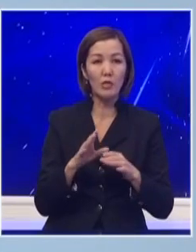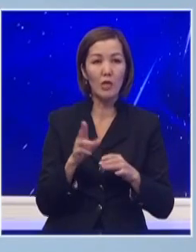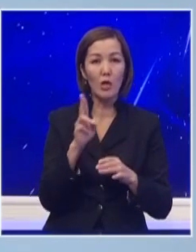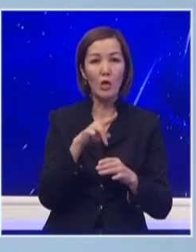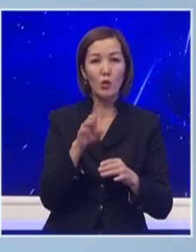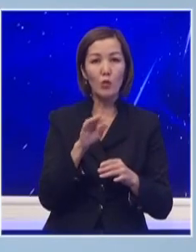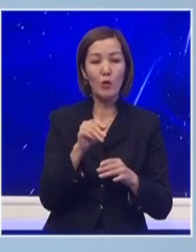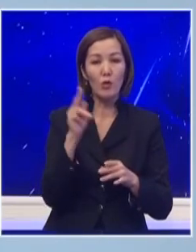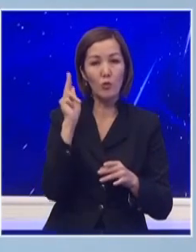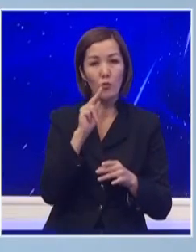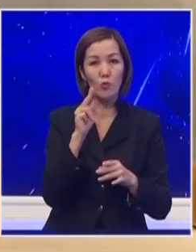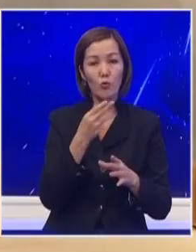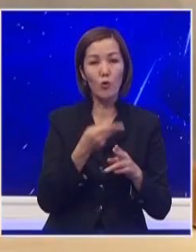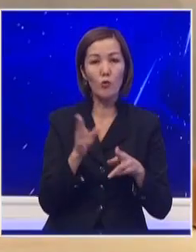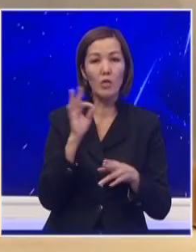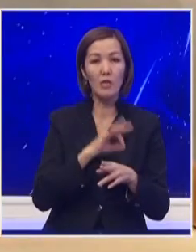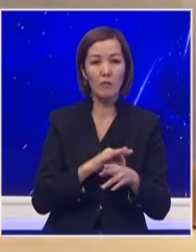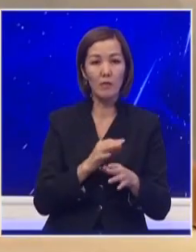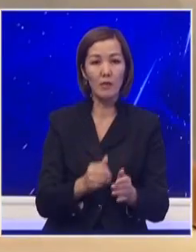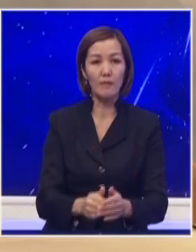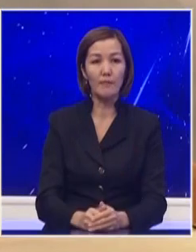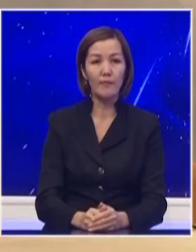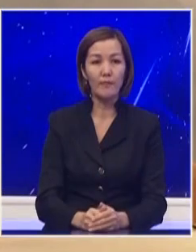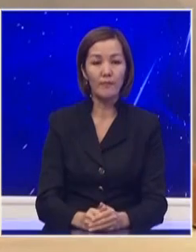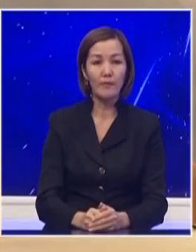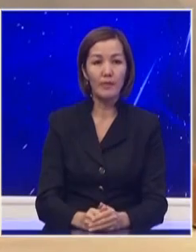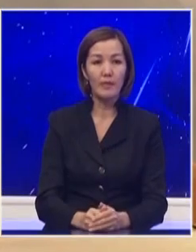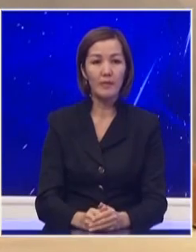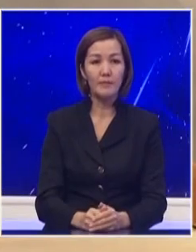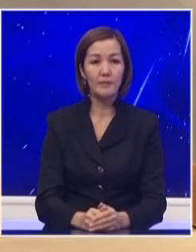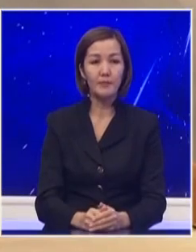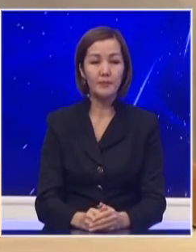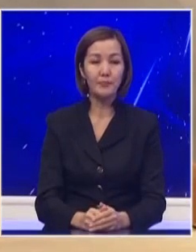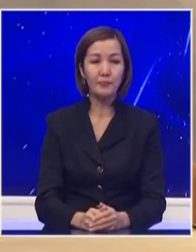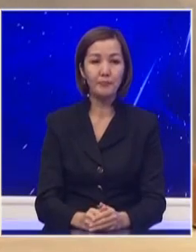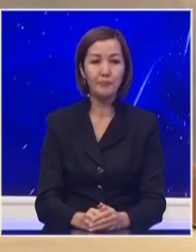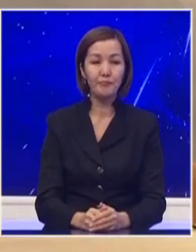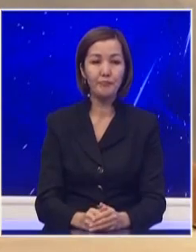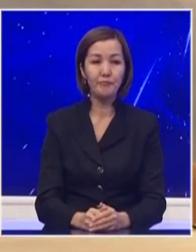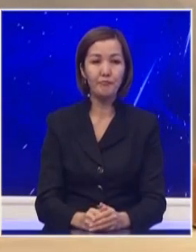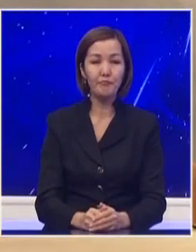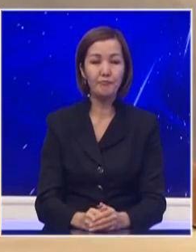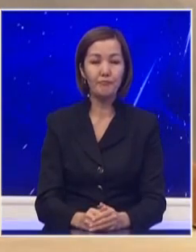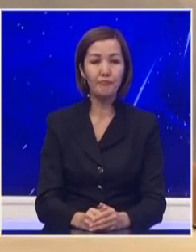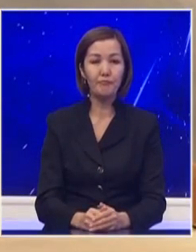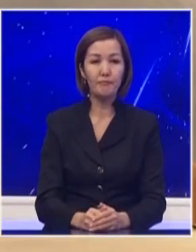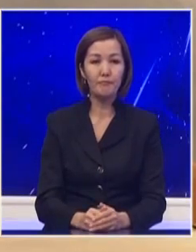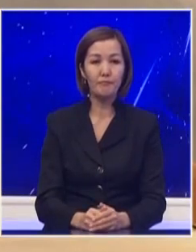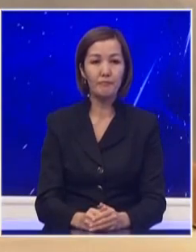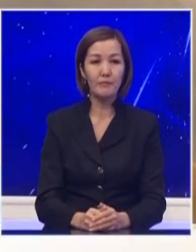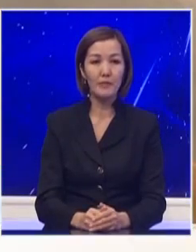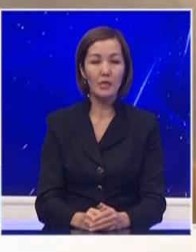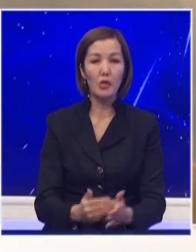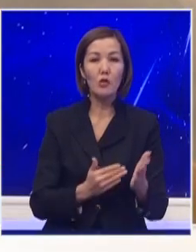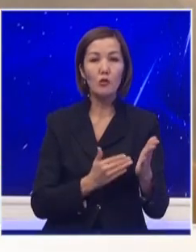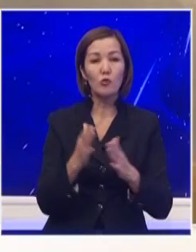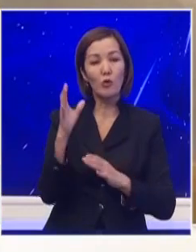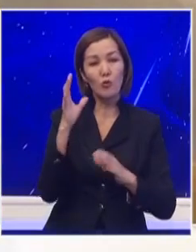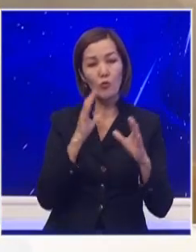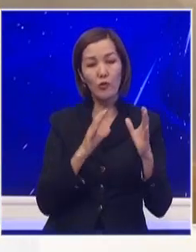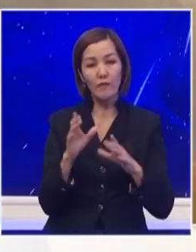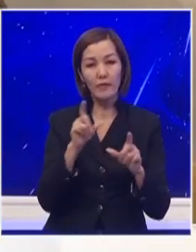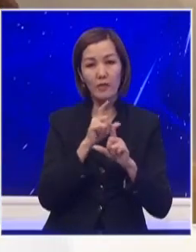күн, гидро және жел электростанциялары. Қапшағай су қоймасының айналасында қала салу, сондай Қонаев қаласын алып жатқан алаңы бойынша әлемдегі ең